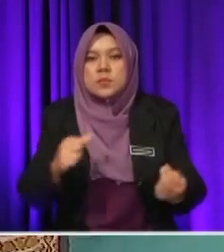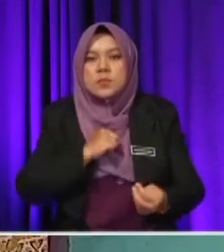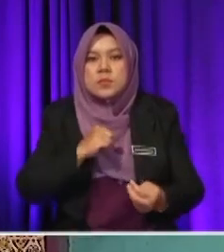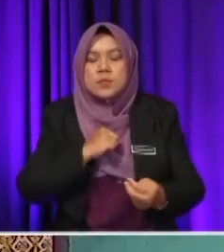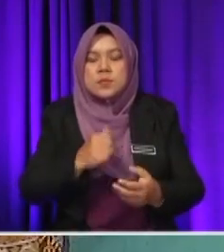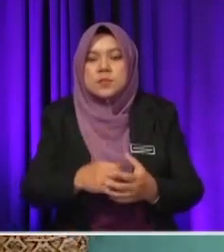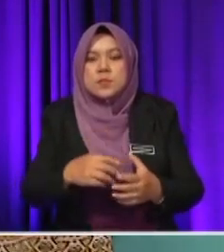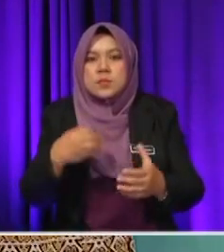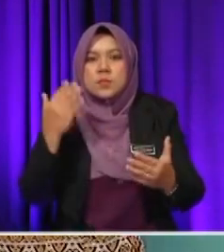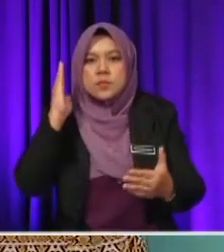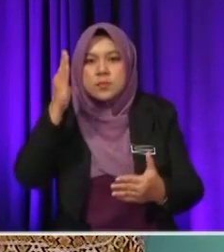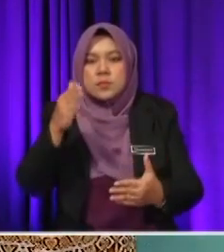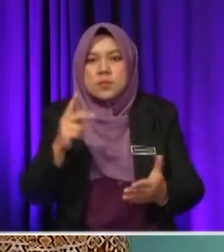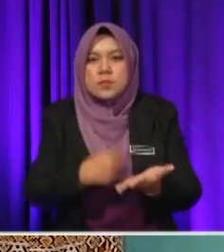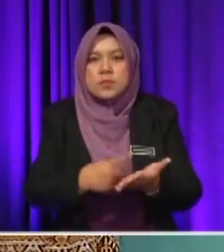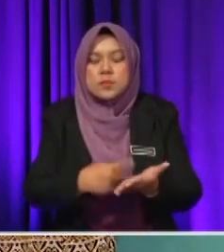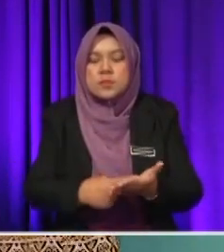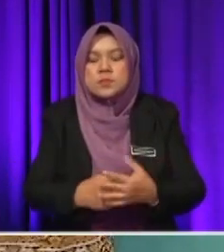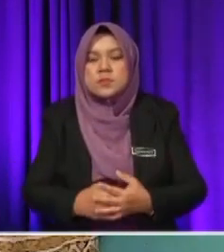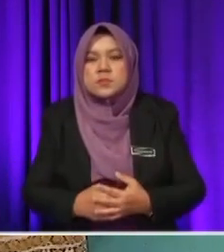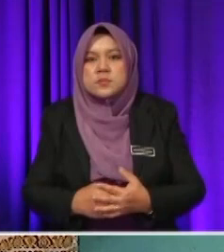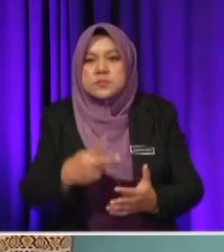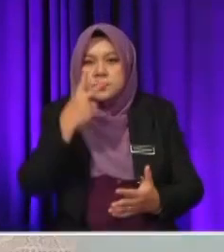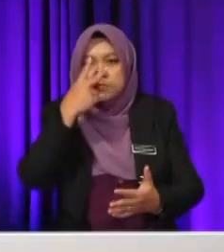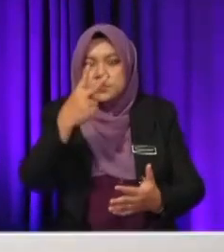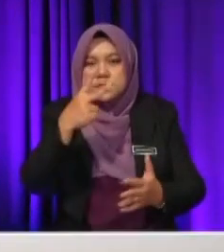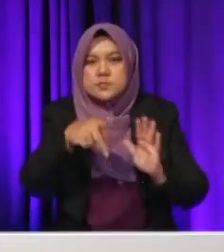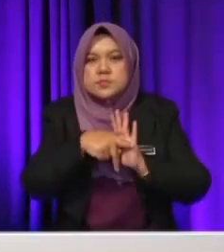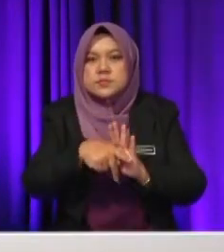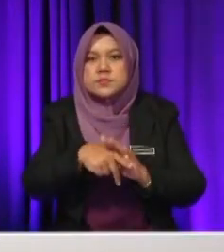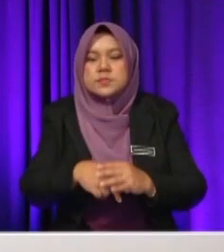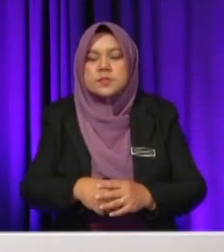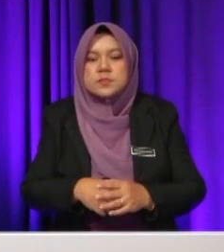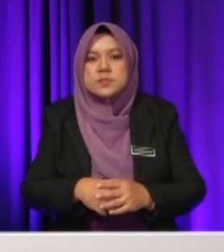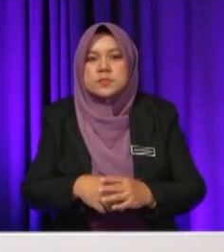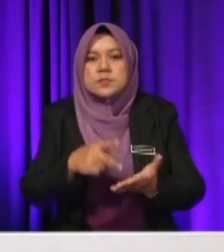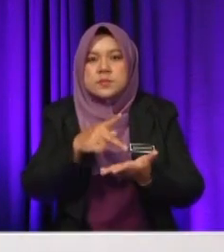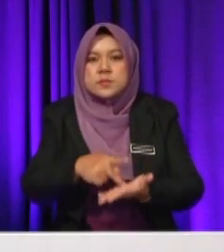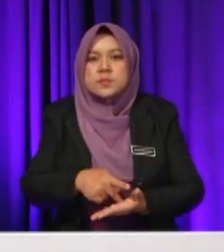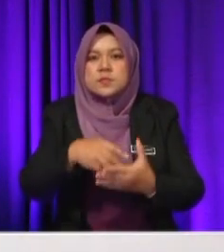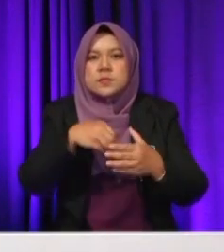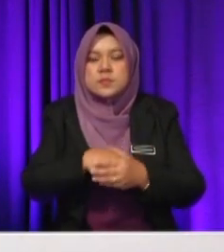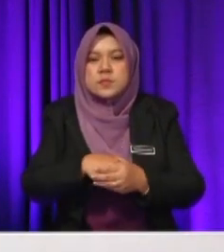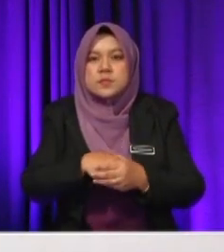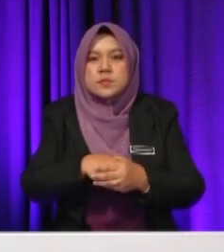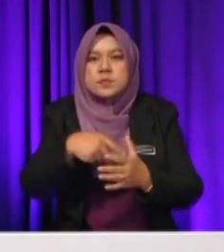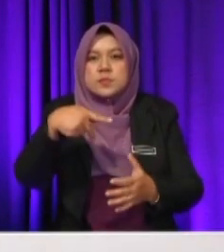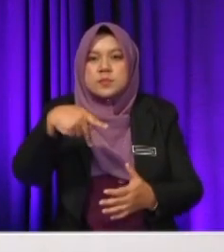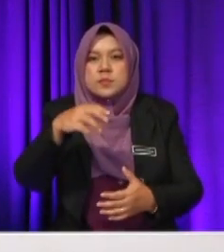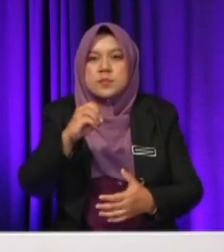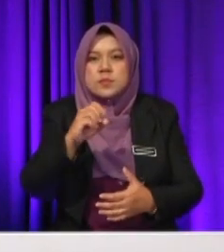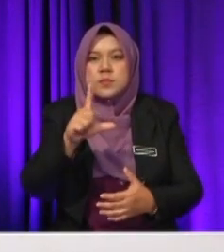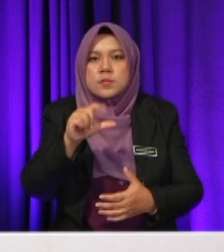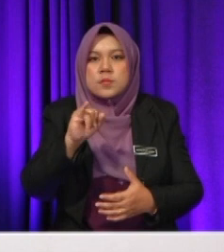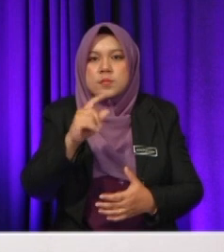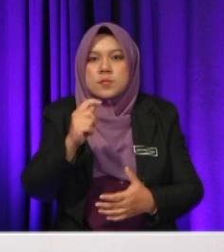jadi dalam topik ini yang kita bincangkan Oke kita lihat pada paparan yaitu berkaitan kesan dalam aspek politik Oke kesan